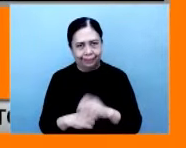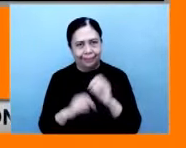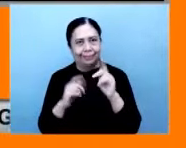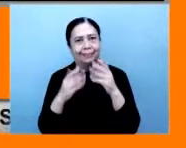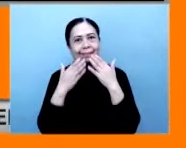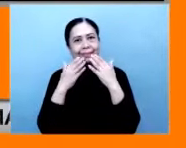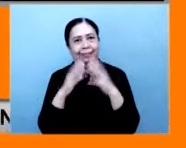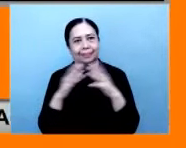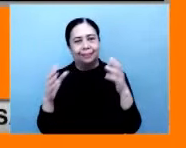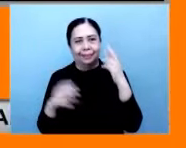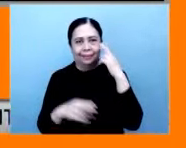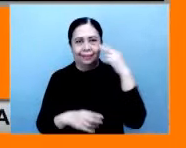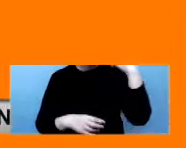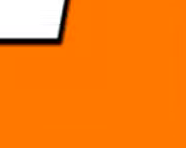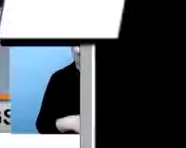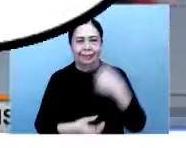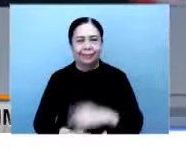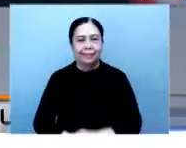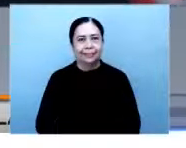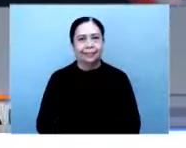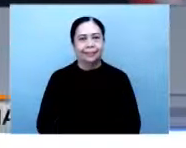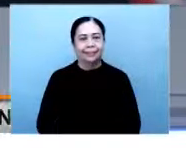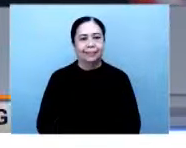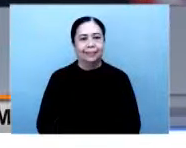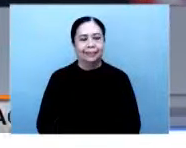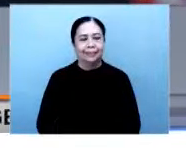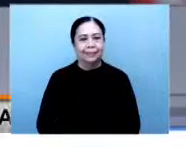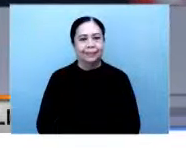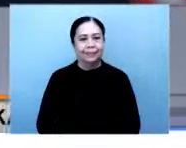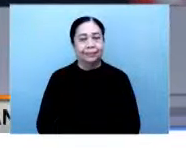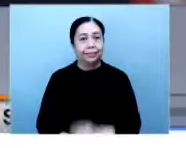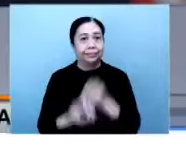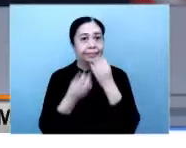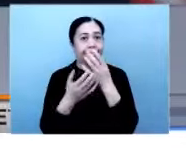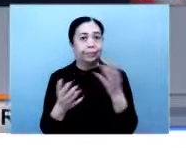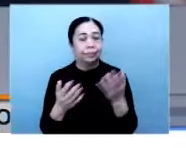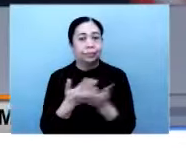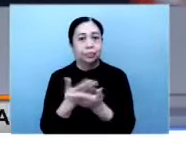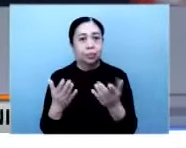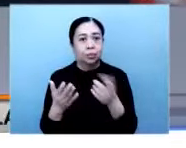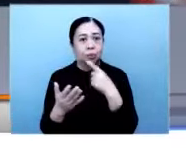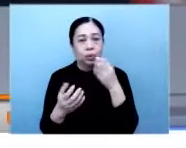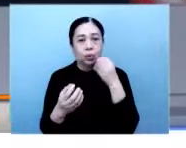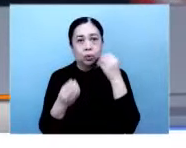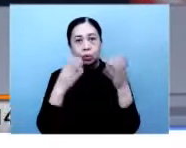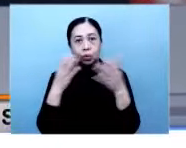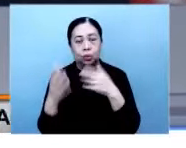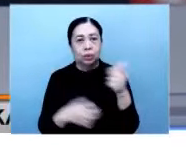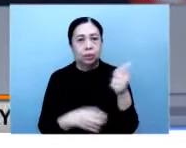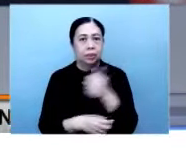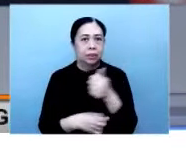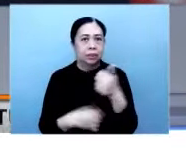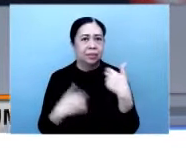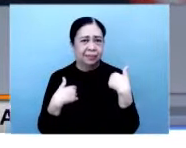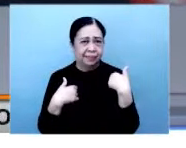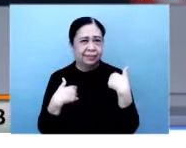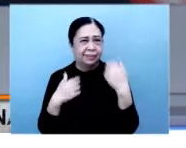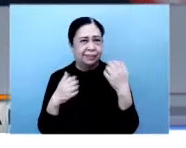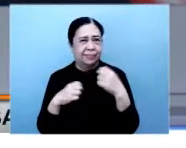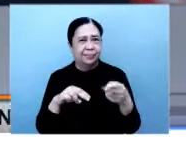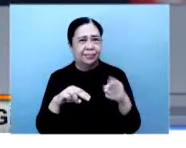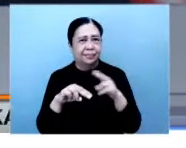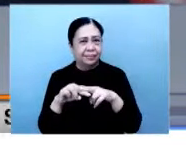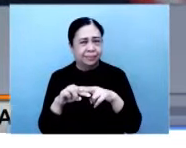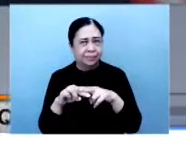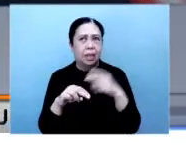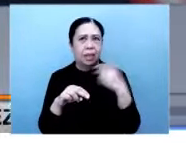salamat, Rainiel Pawid. Abiso naman sa mga mag-uuwi ang motorista, may nakaambang pagtaas at pagbaba